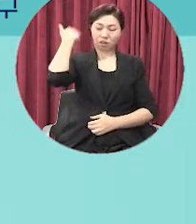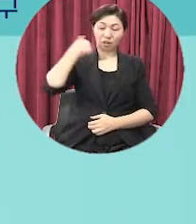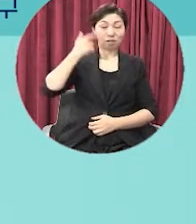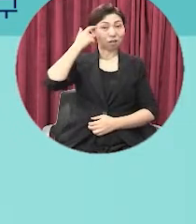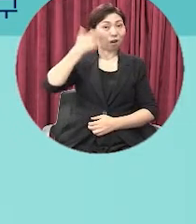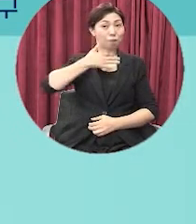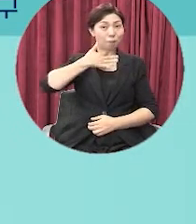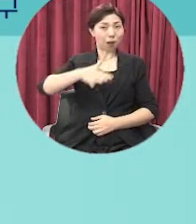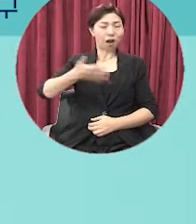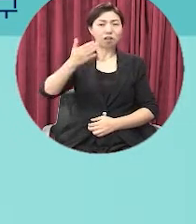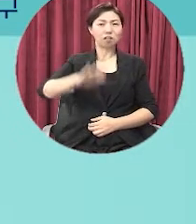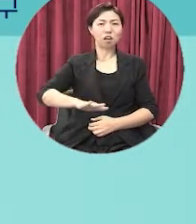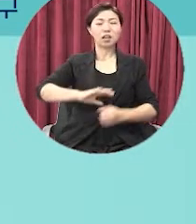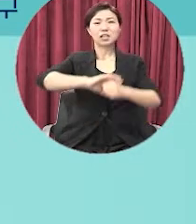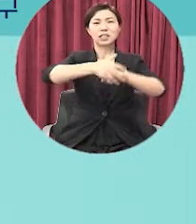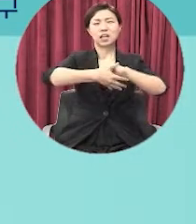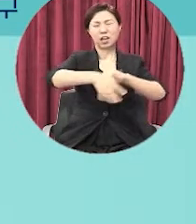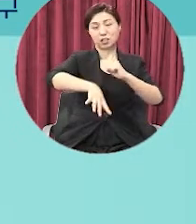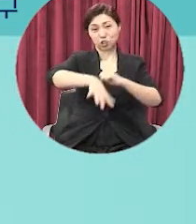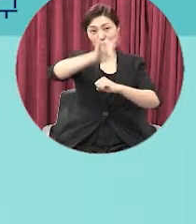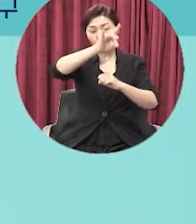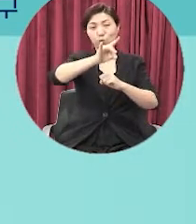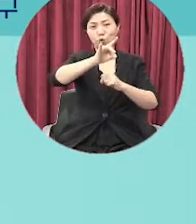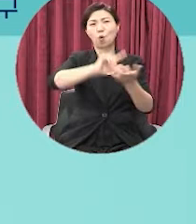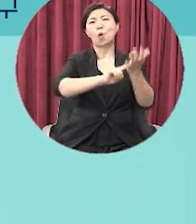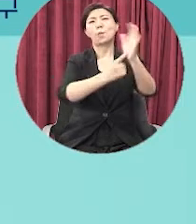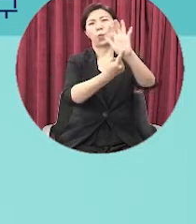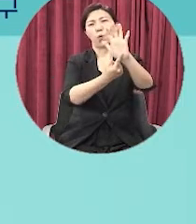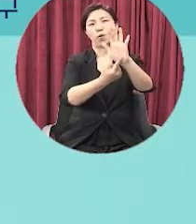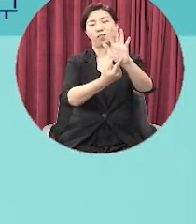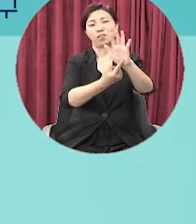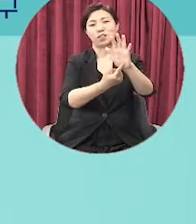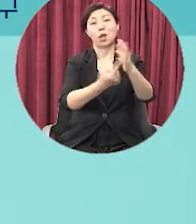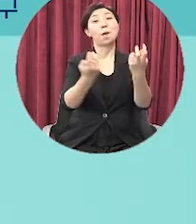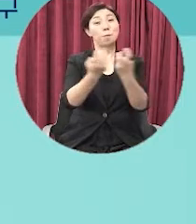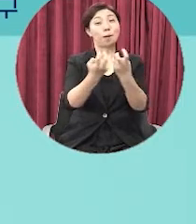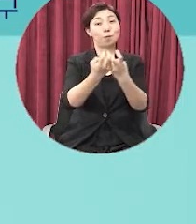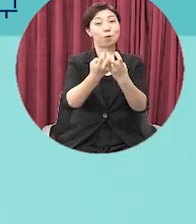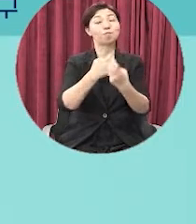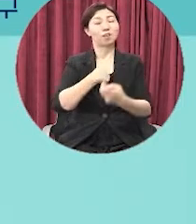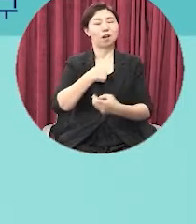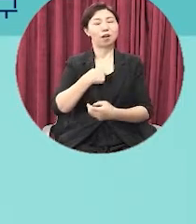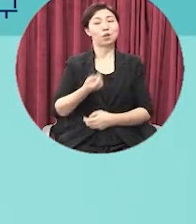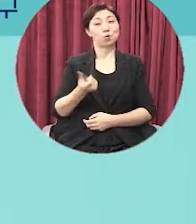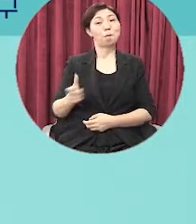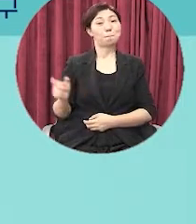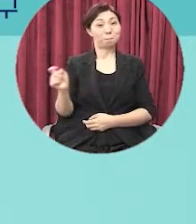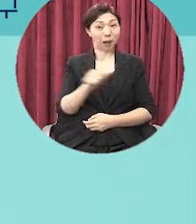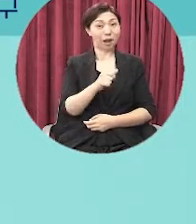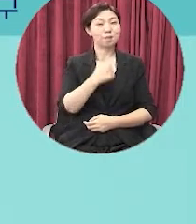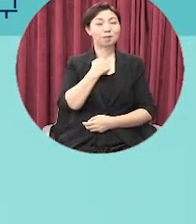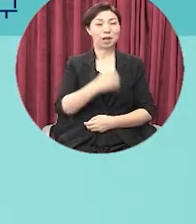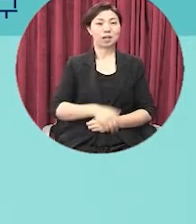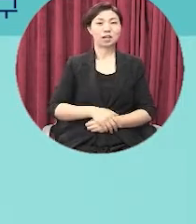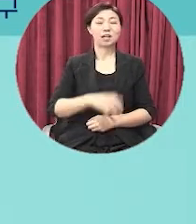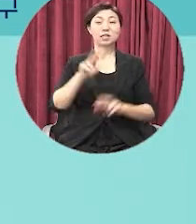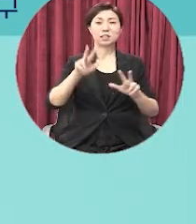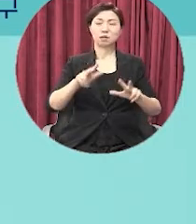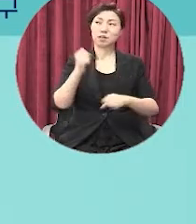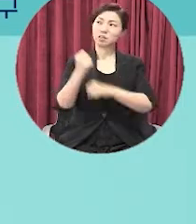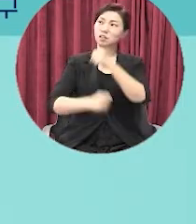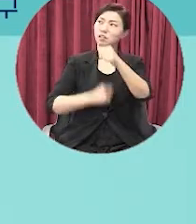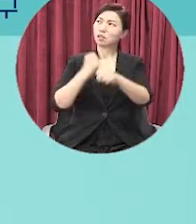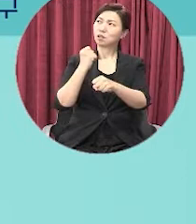이게 세계 최초로 아 이건 폴 퇴원한 방법이 됐습니까 조금 달라 끙 거구요 이제 지금 1년 정도 시간이 를